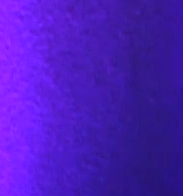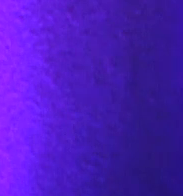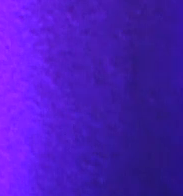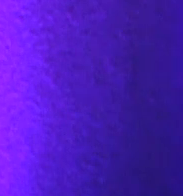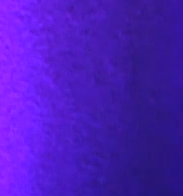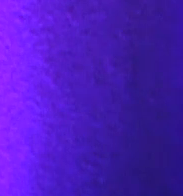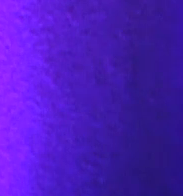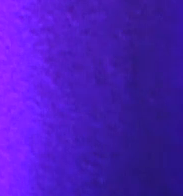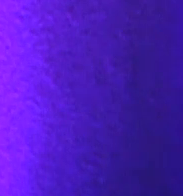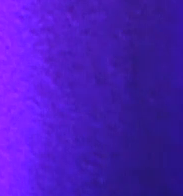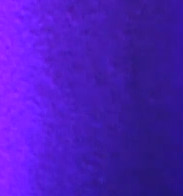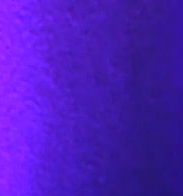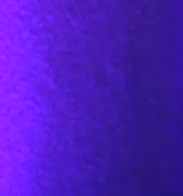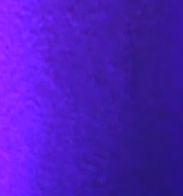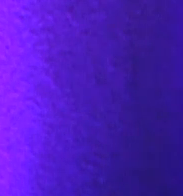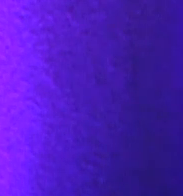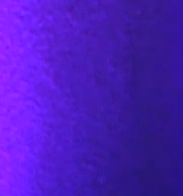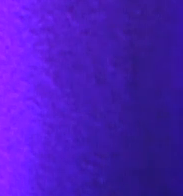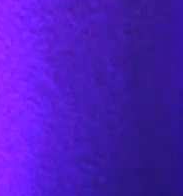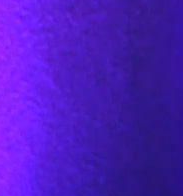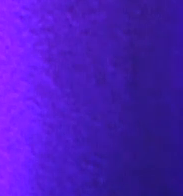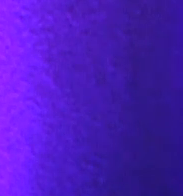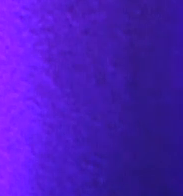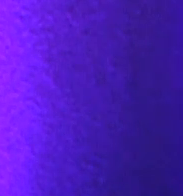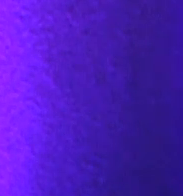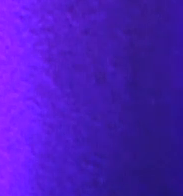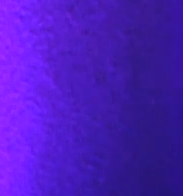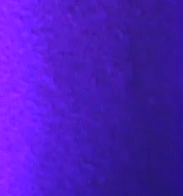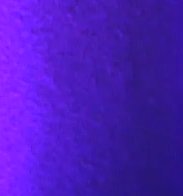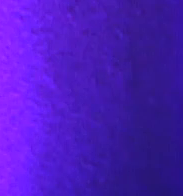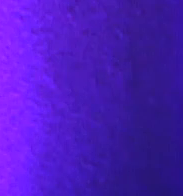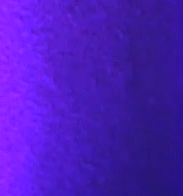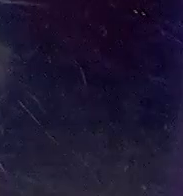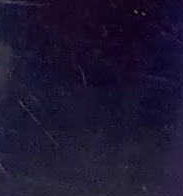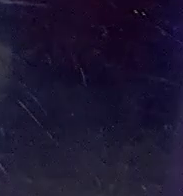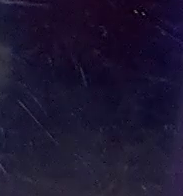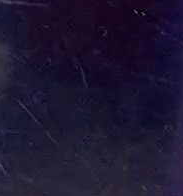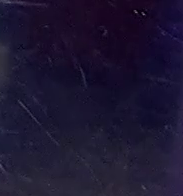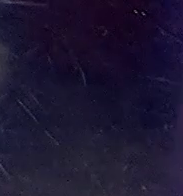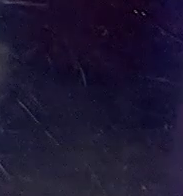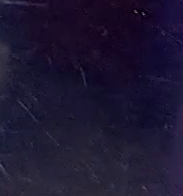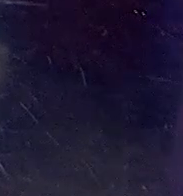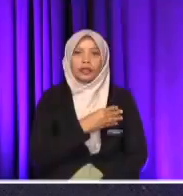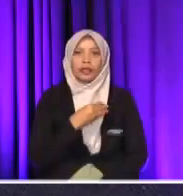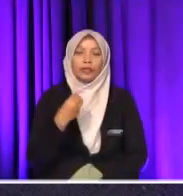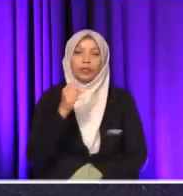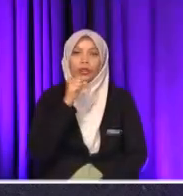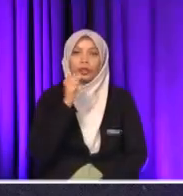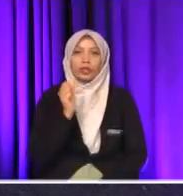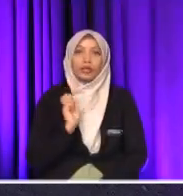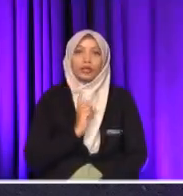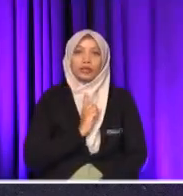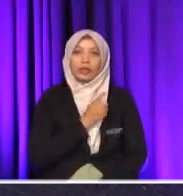akan membantu kita untuk sepanjang sesi pembelajaran pada hari ini dan bukan Kami bertiga saja